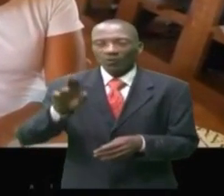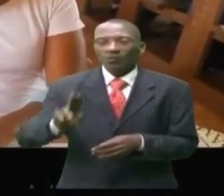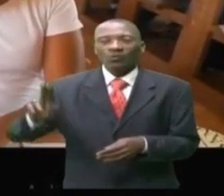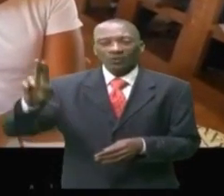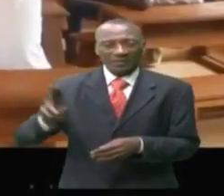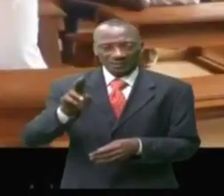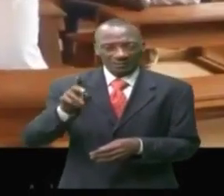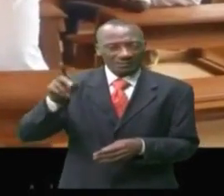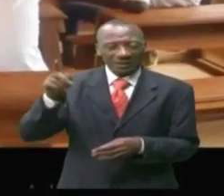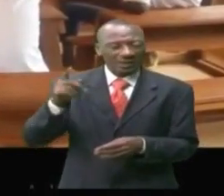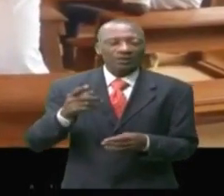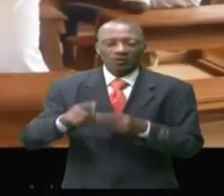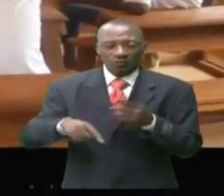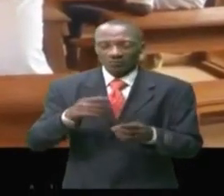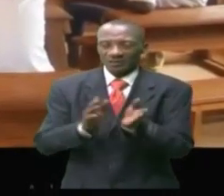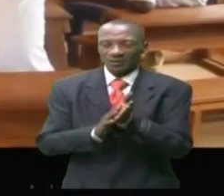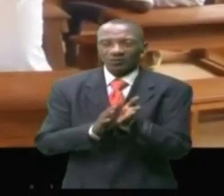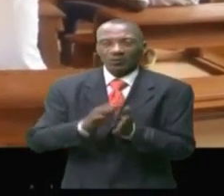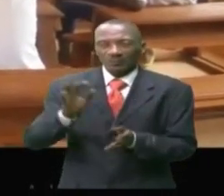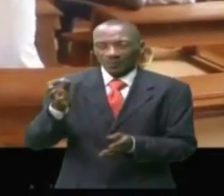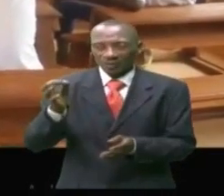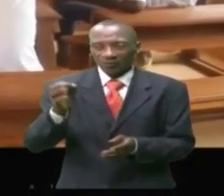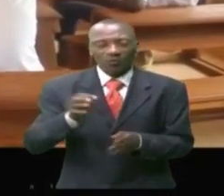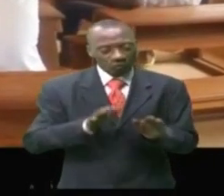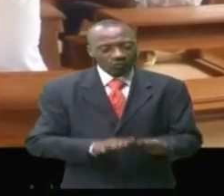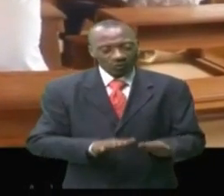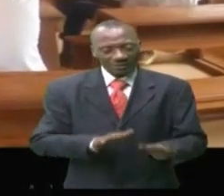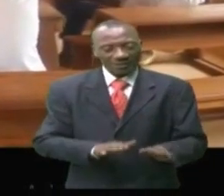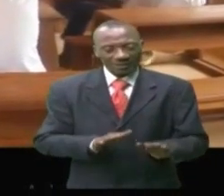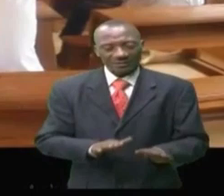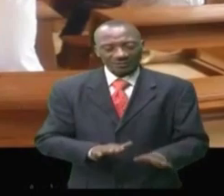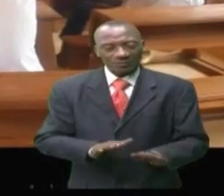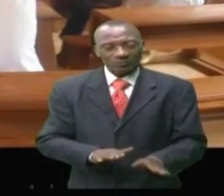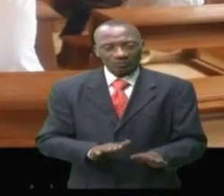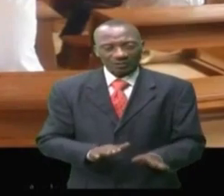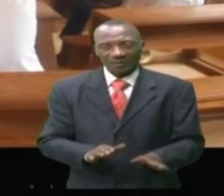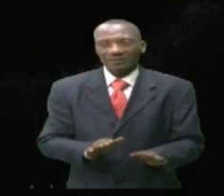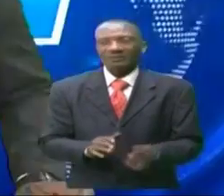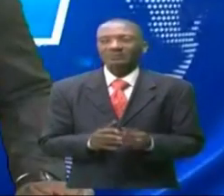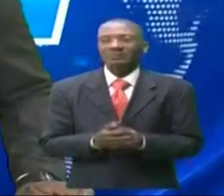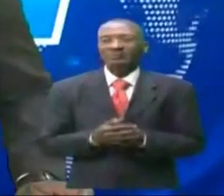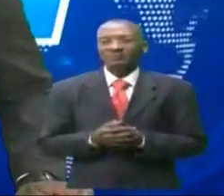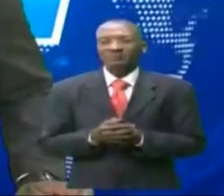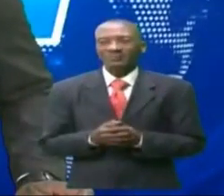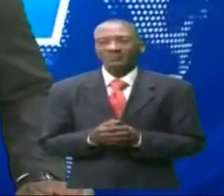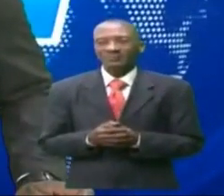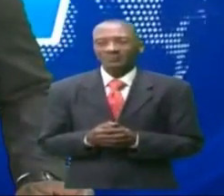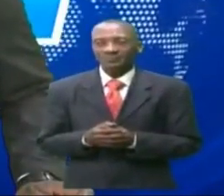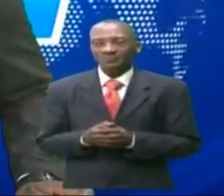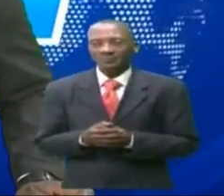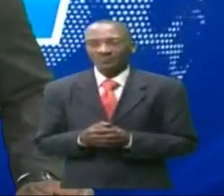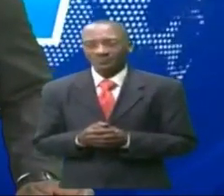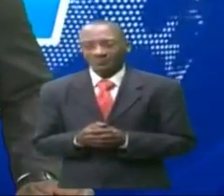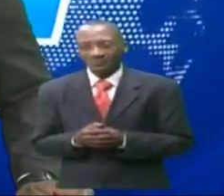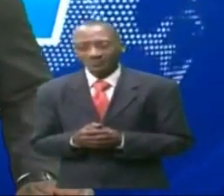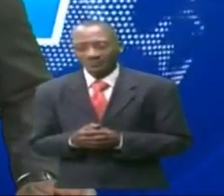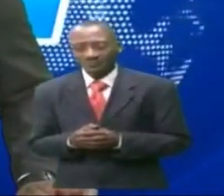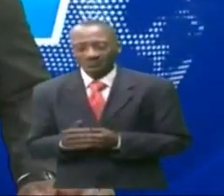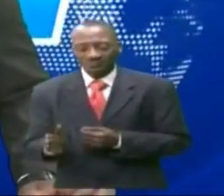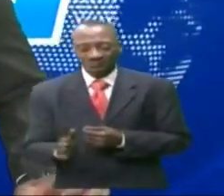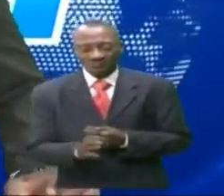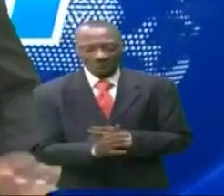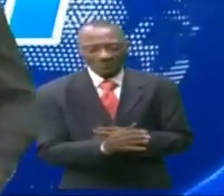des humanités sont autorisées à reprendre le 4 septembre 2023. Dans la province de la